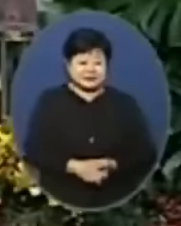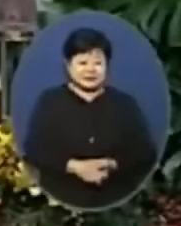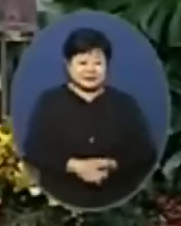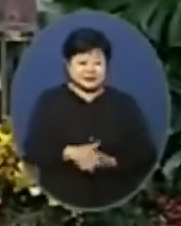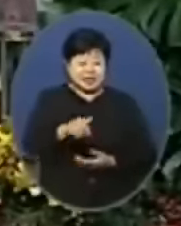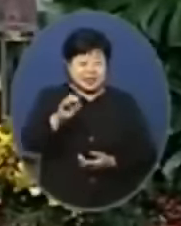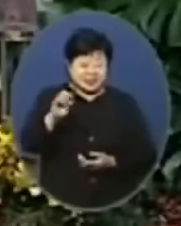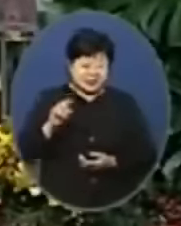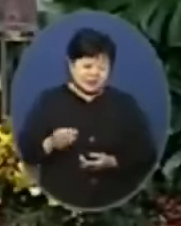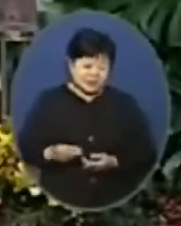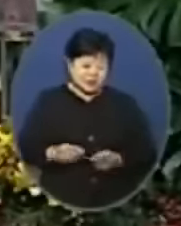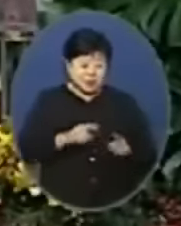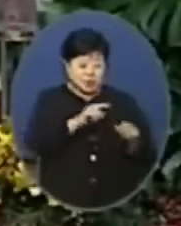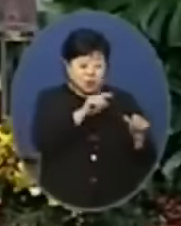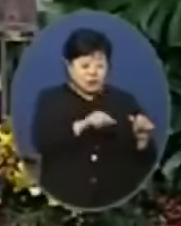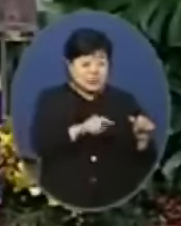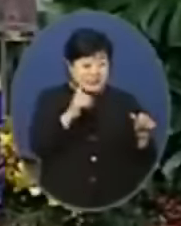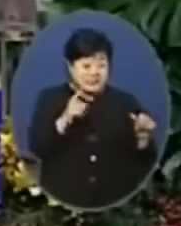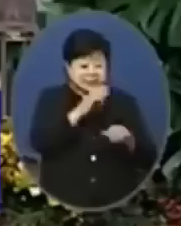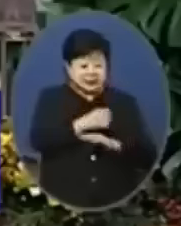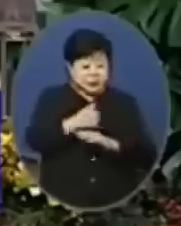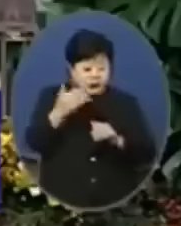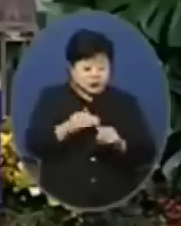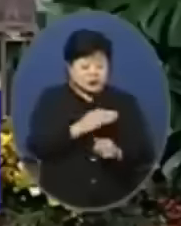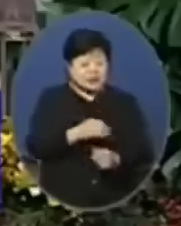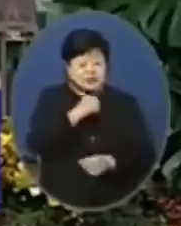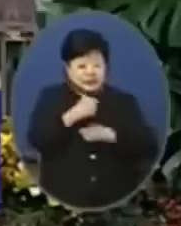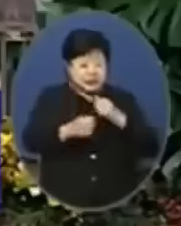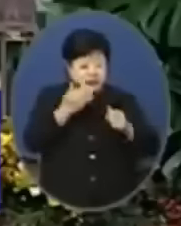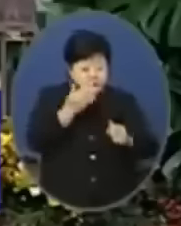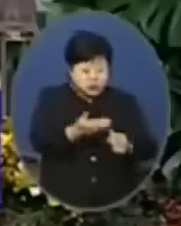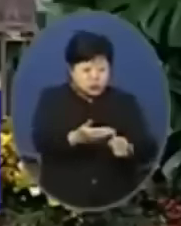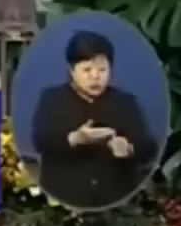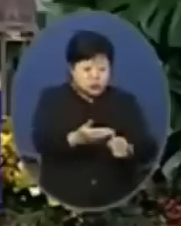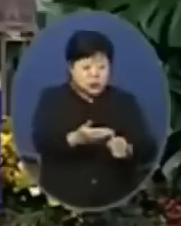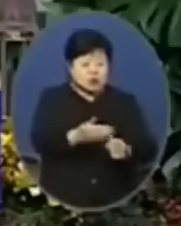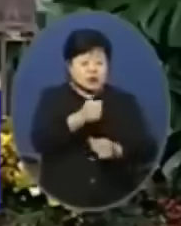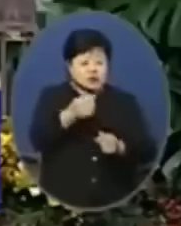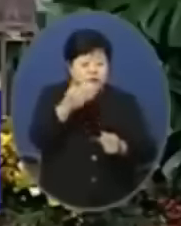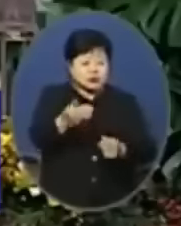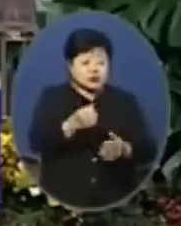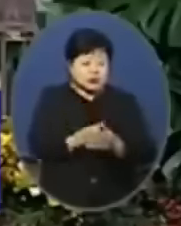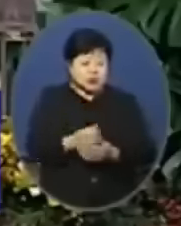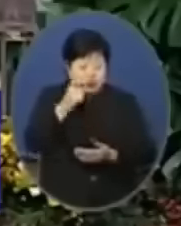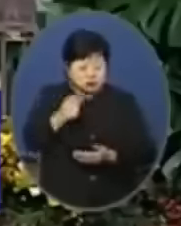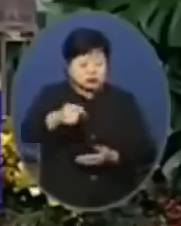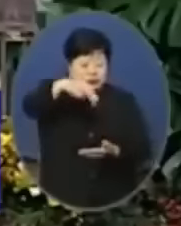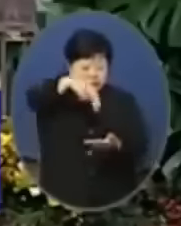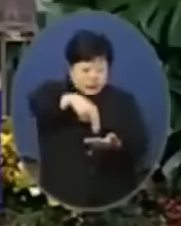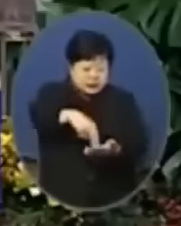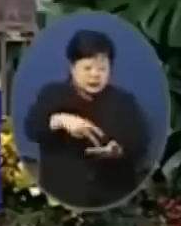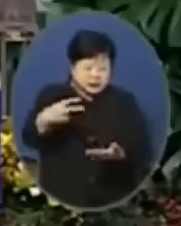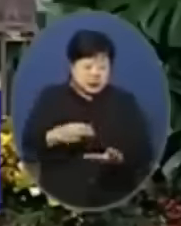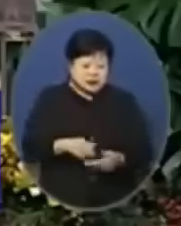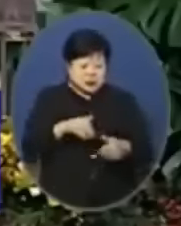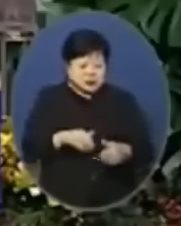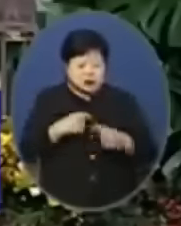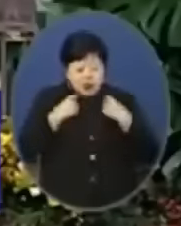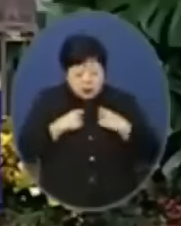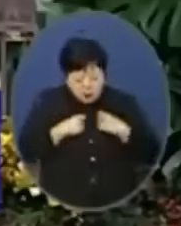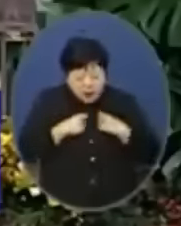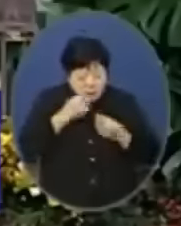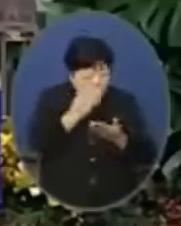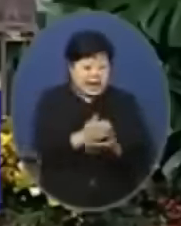갈라디아서 5장 1절의 말씀처럼 그리스도께서 우리를 자유케 하리고 자유를 주었으니 그러므로 굳건하게 서서 다시는 종의 멍에를 매지